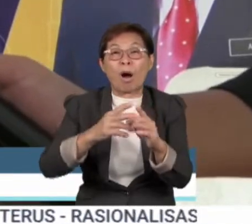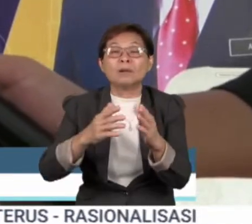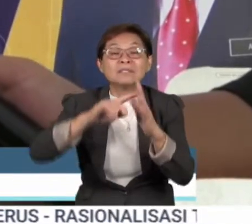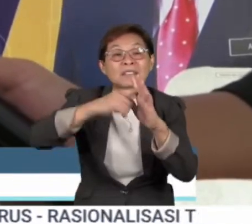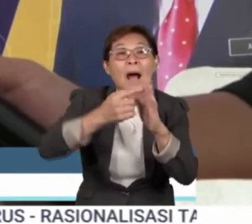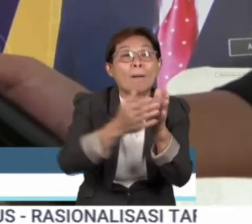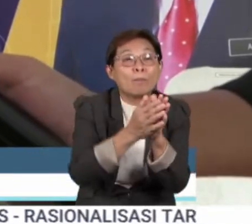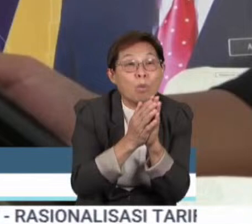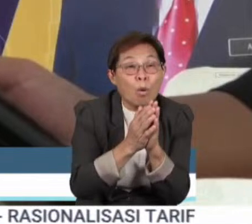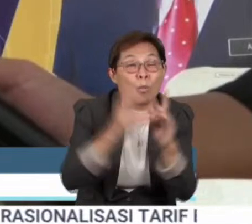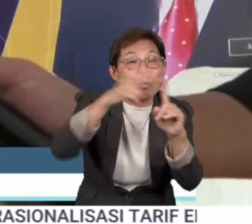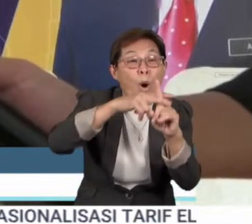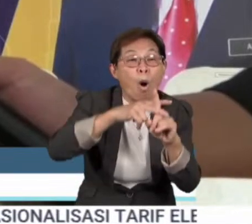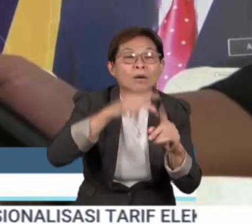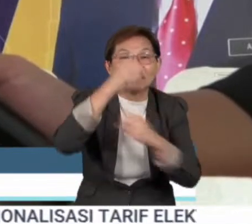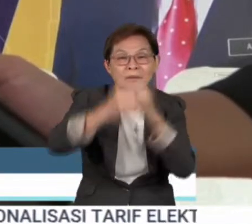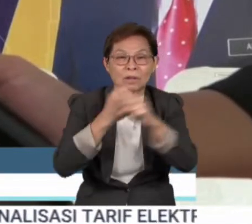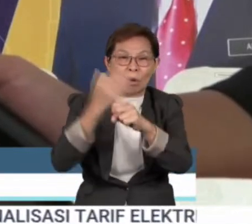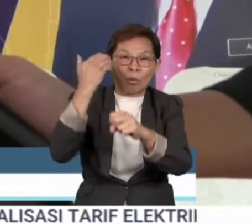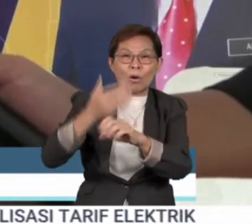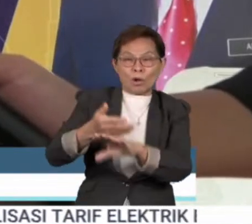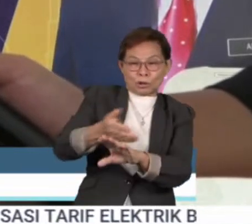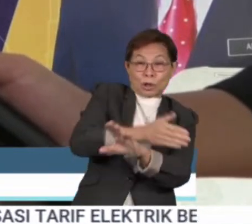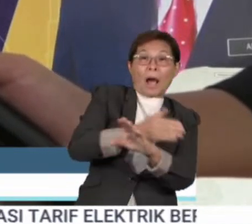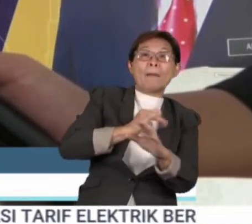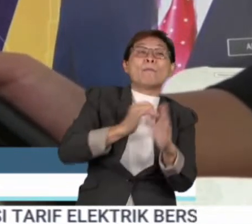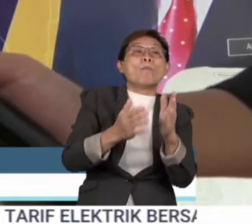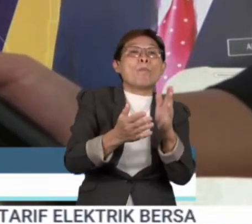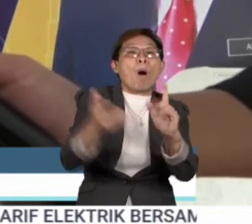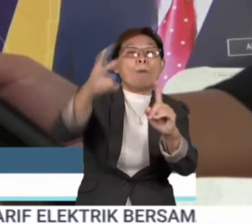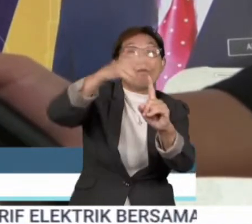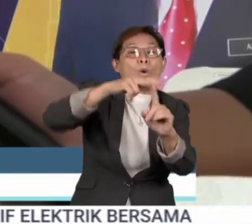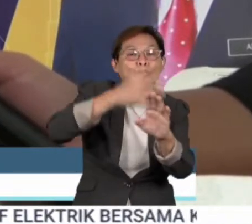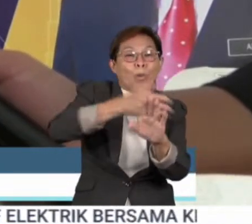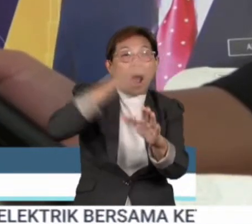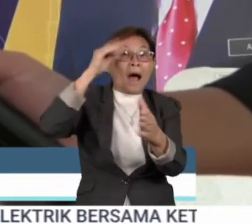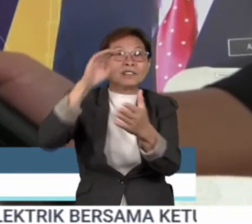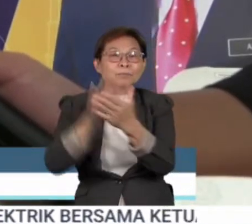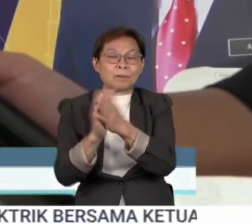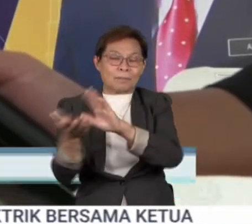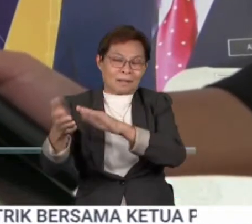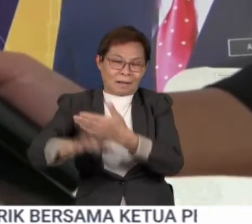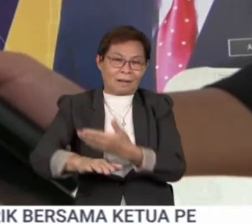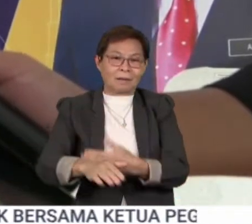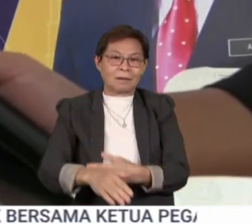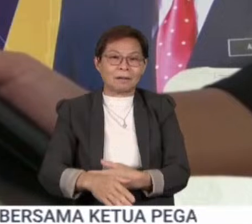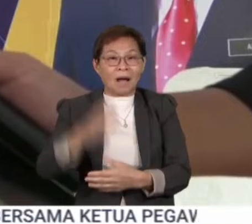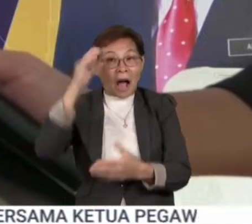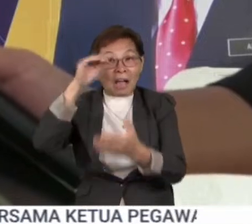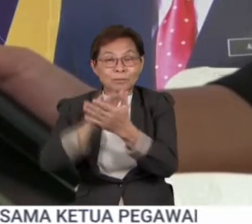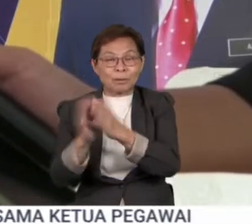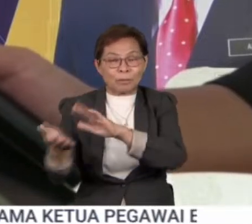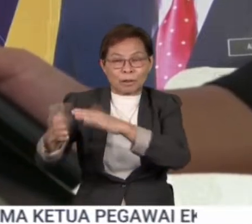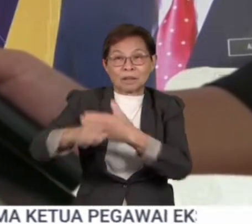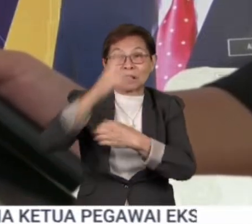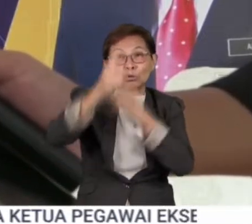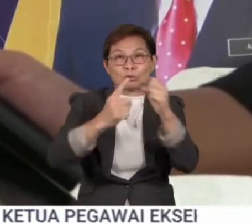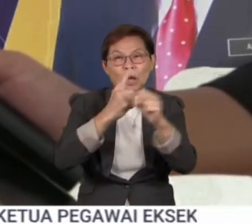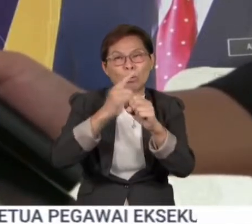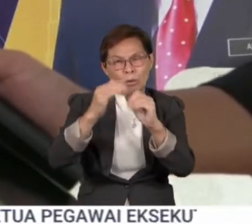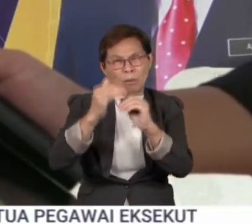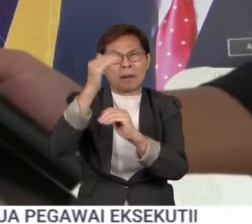Tahun lepas. Saya mohon sebelum arwah suami meninggal. Arwah suami meninggal bila tadi? Arwah suami meninggal dah setahun